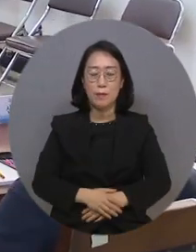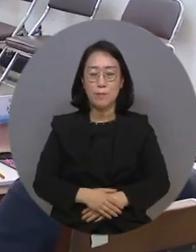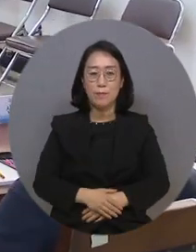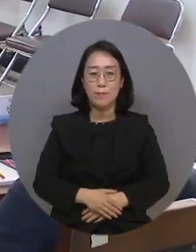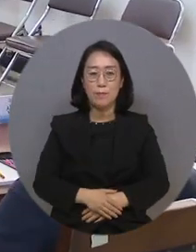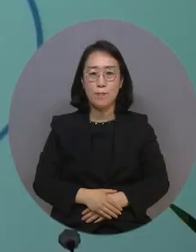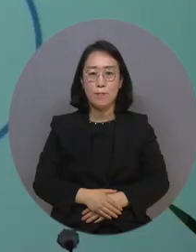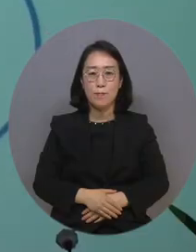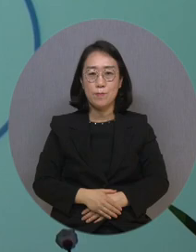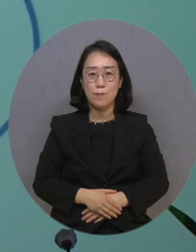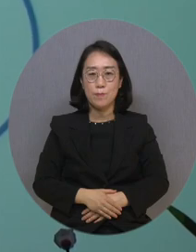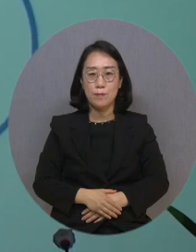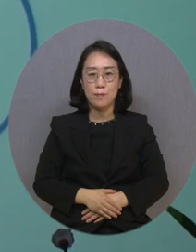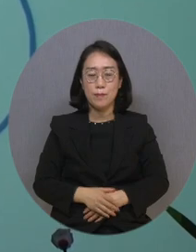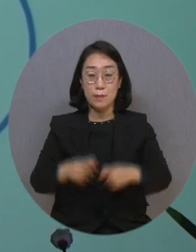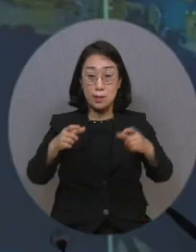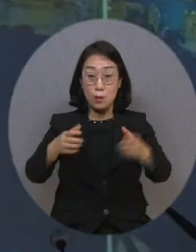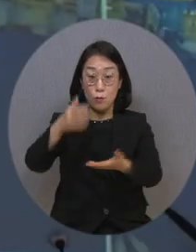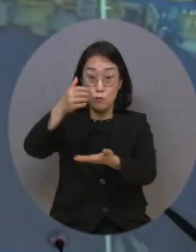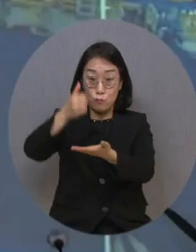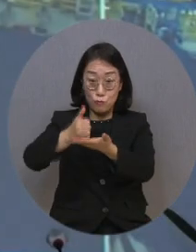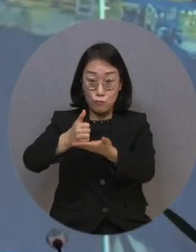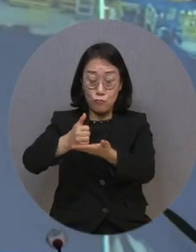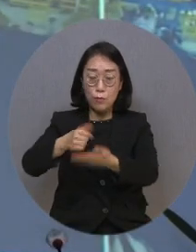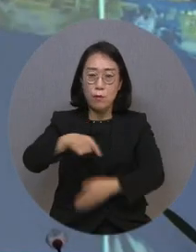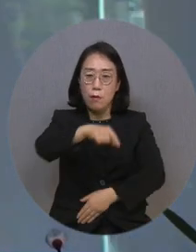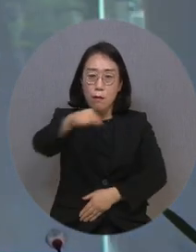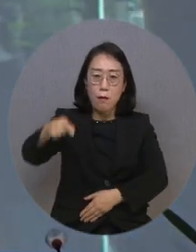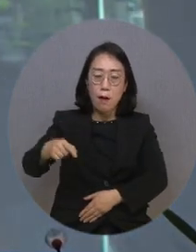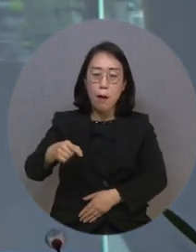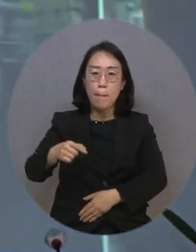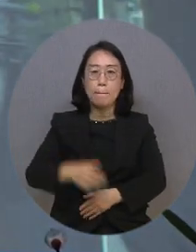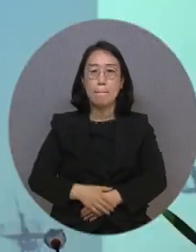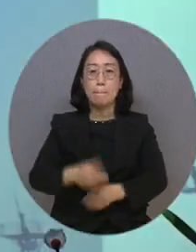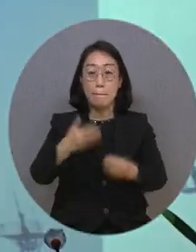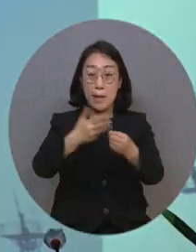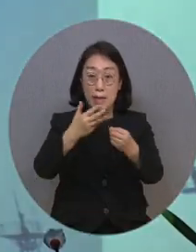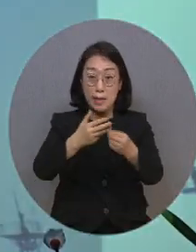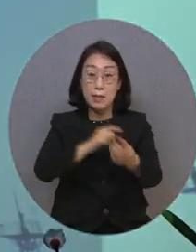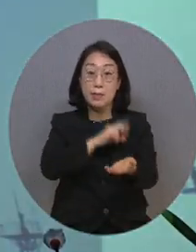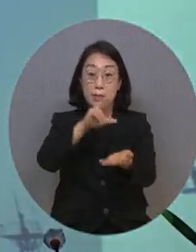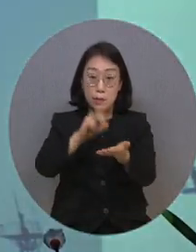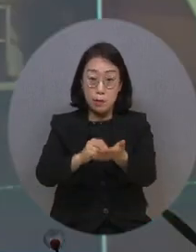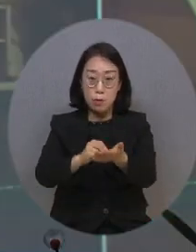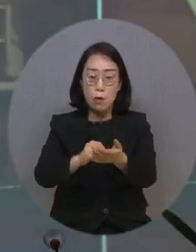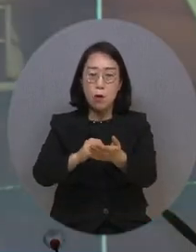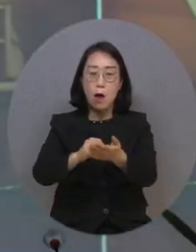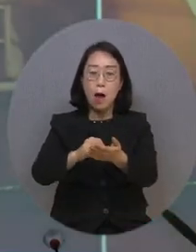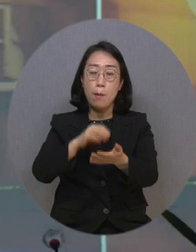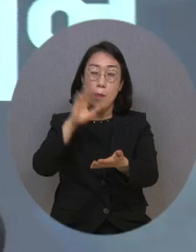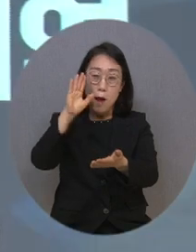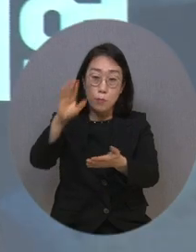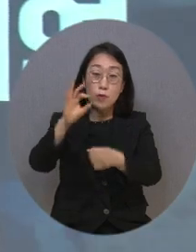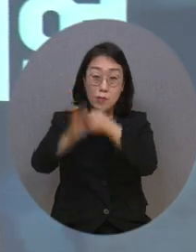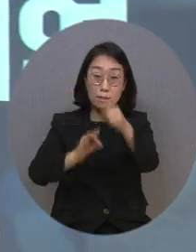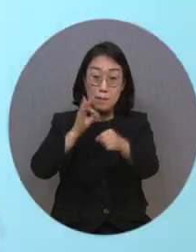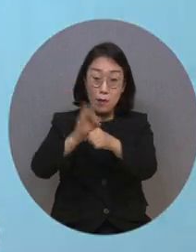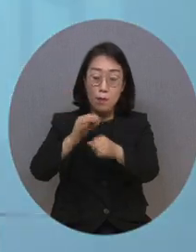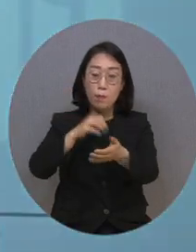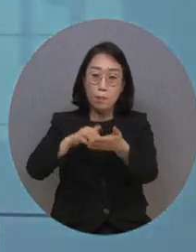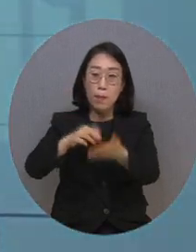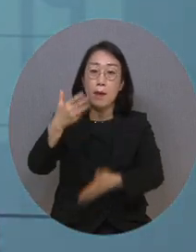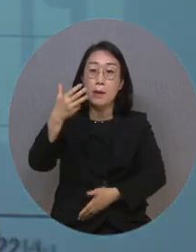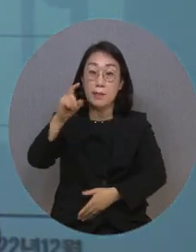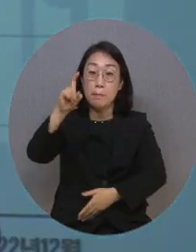진행합니다 군은 토론 주제를 민선 8기 비전인 10년 후 고흥인구 10만의 기반구축을 기조로 지역